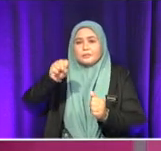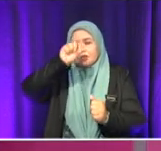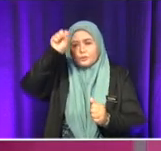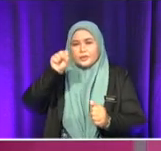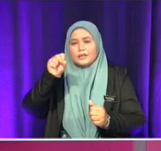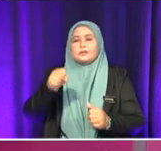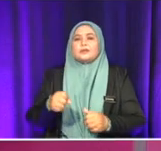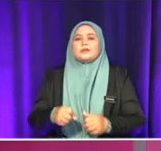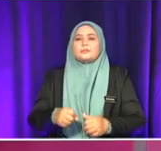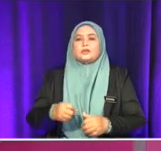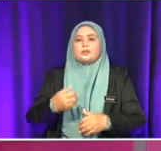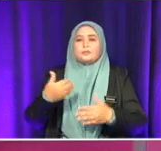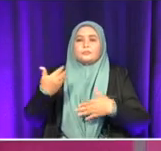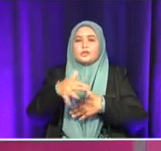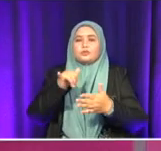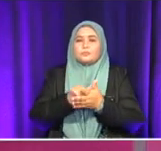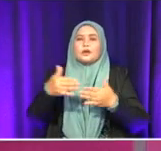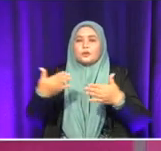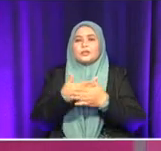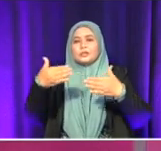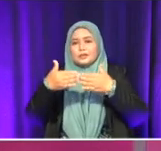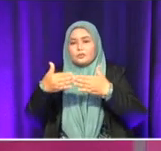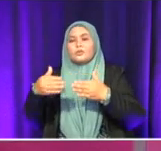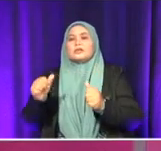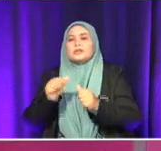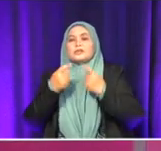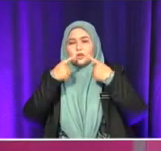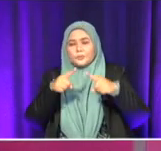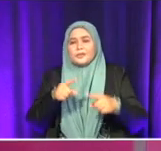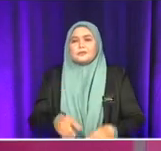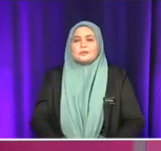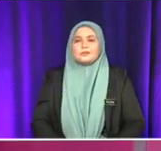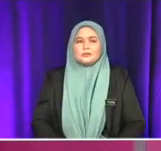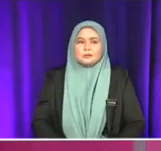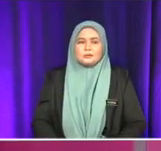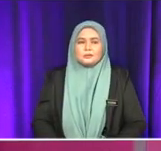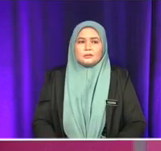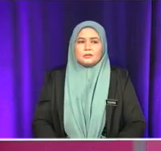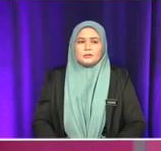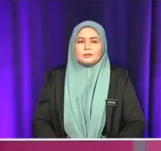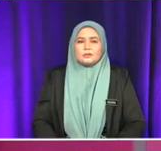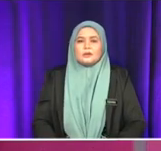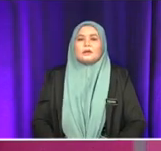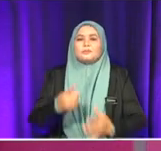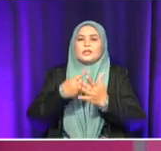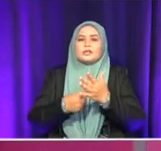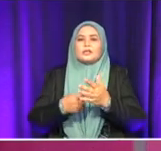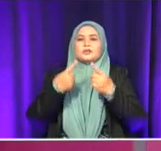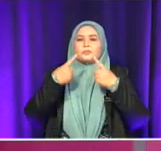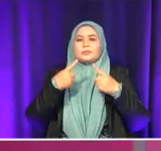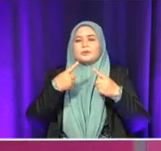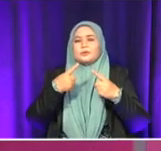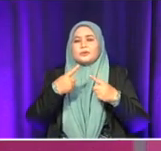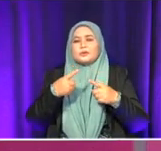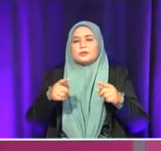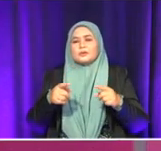perpaduan ialah seperti jawaban kalian Betul lah cari dia menjawab Oke aku lagi jawaban yang ada adalah seperti